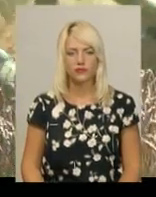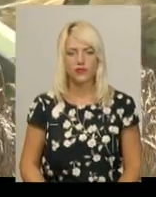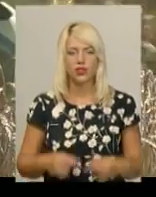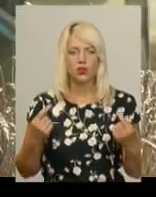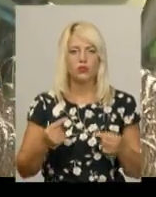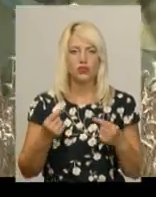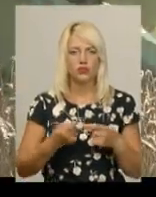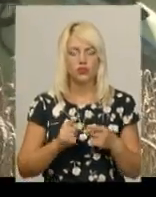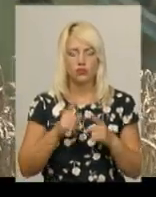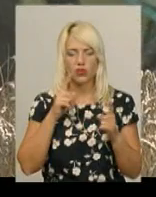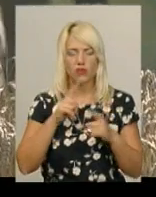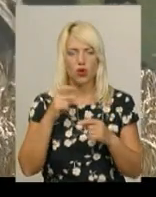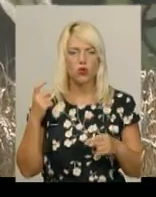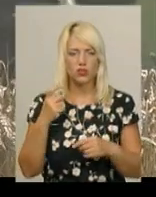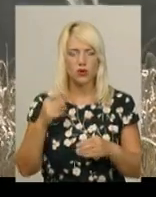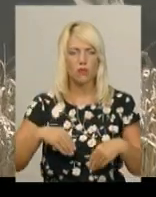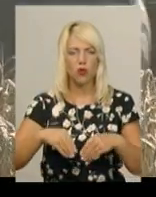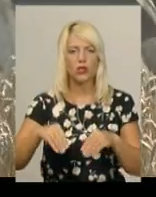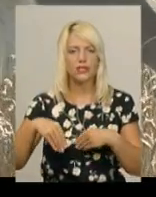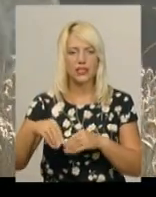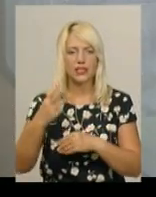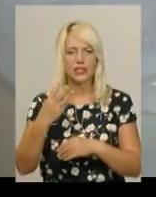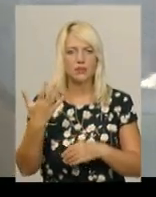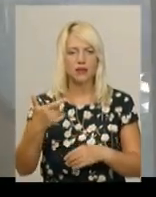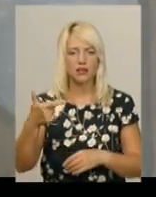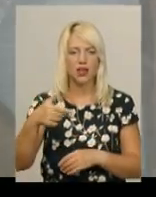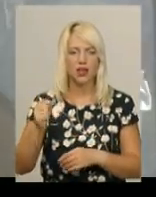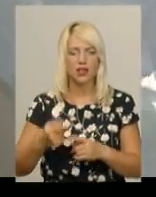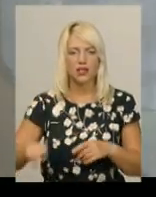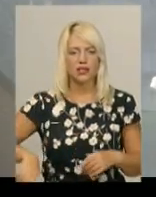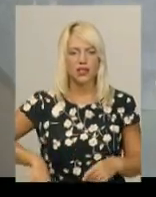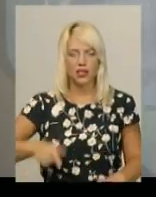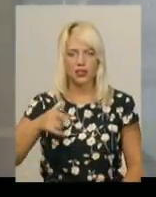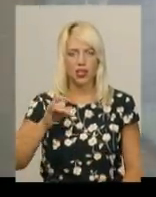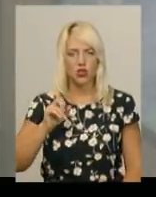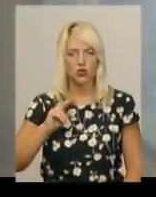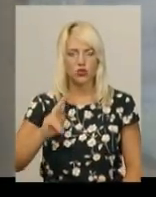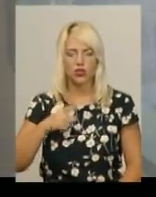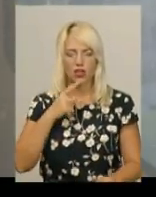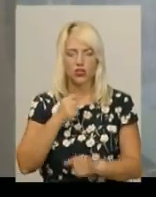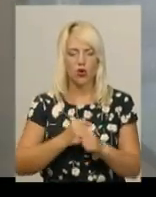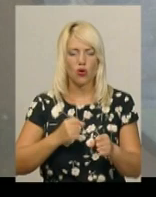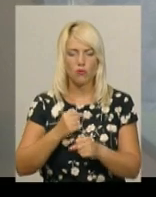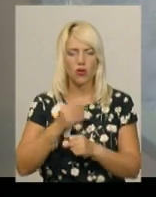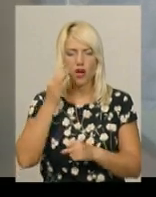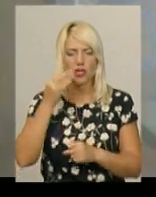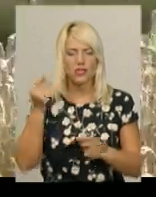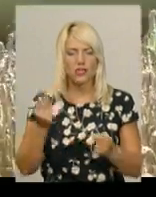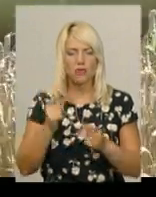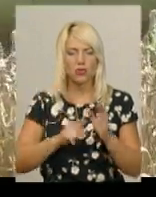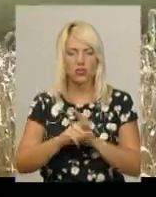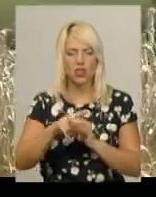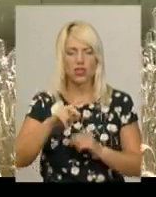Пшениці в цьому невеликому господарстві посіяли 35 гектарів. Директор Анатолій Юрчук каже, обмолот ранніх зернових почали на початку